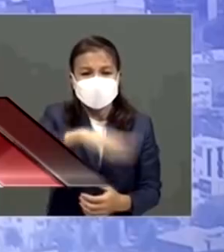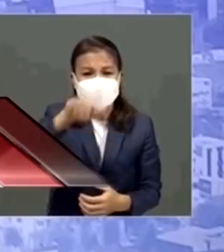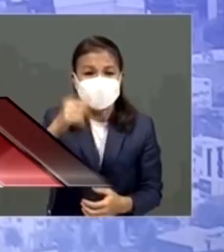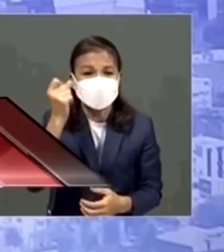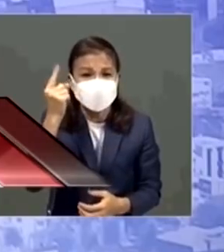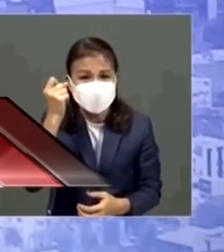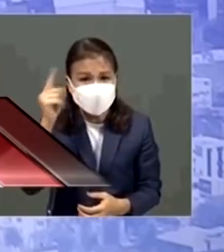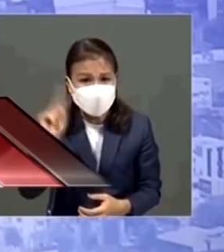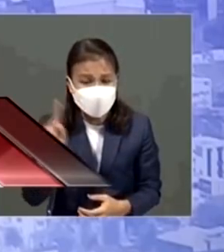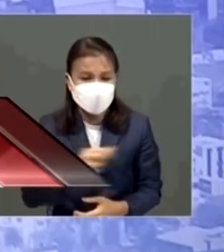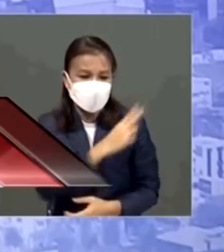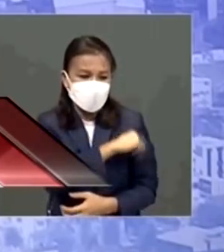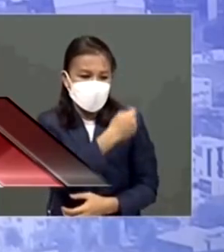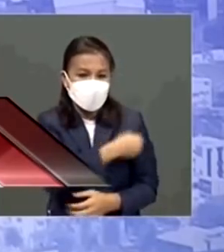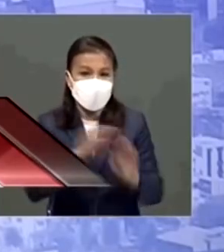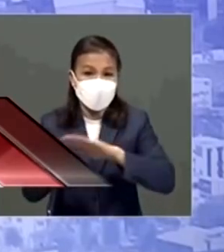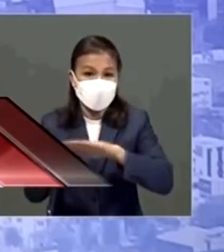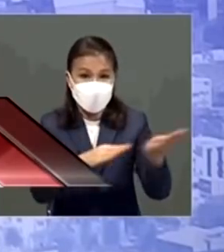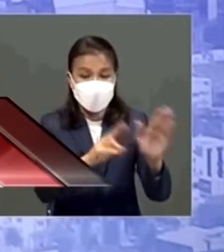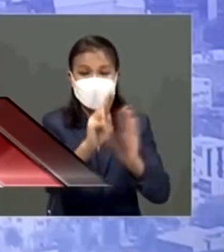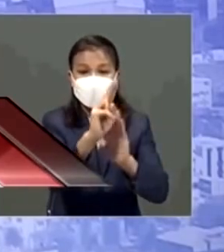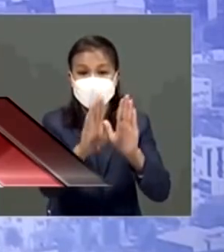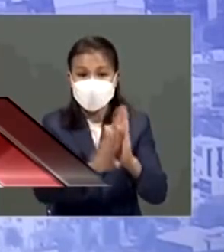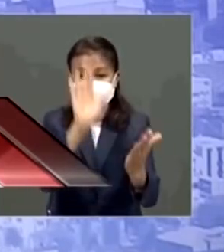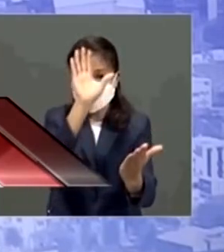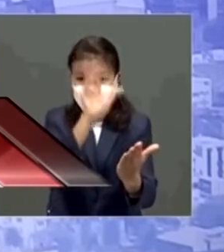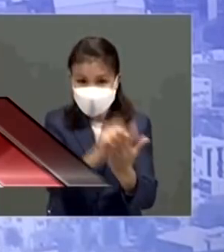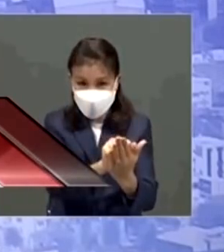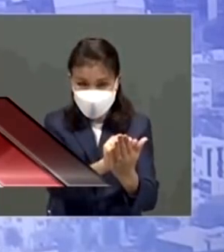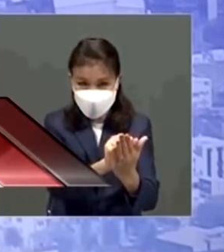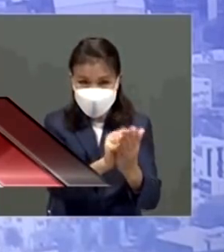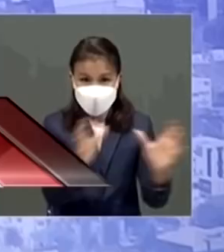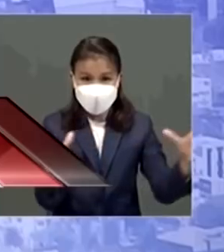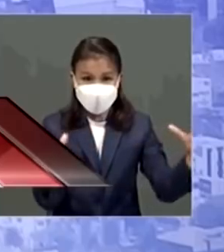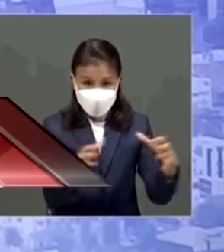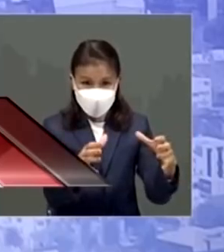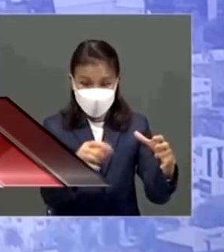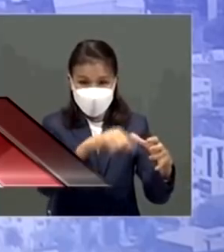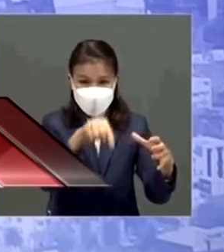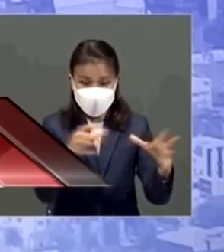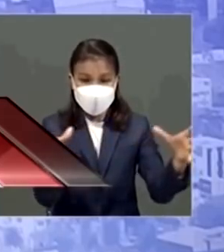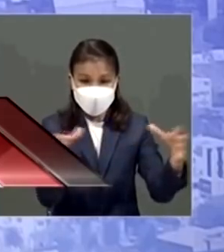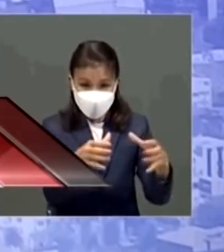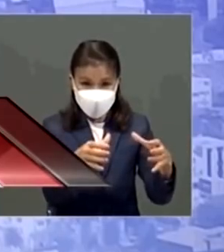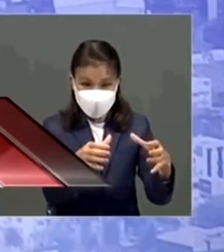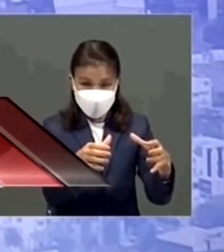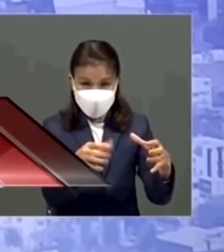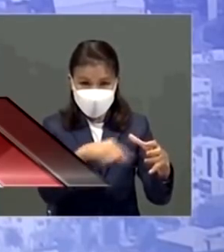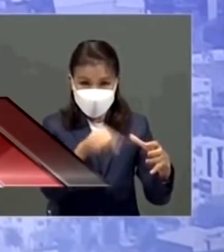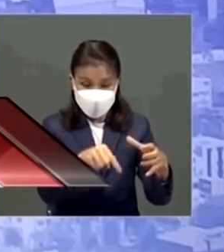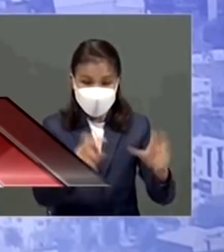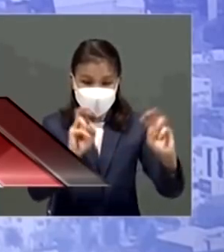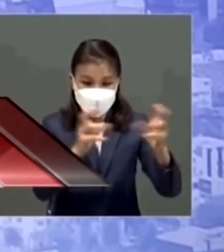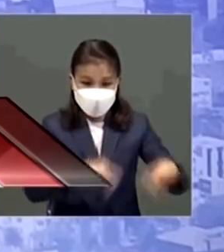งเข้าใจนะครับหมอพร้อมมีเป็นระบบของการลงทะเบียนและมีแบ็คออฟฟิศหรือระบบที่เขาจะมีความสำคัญอยู่